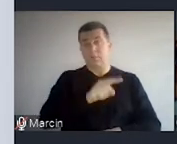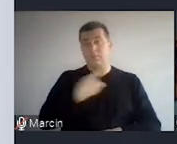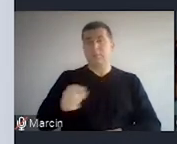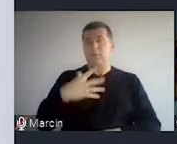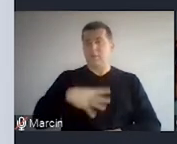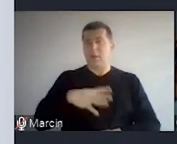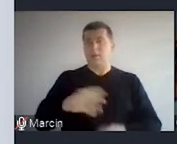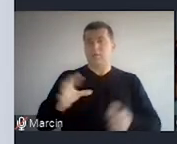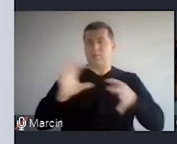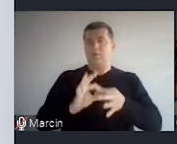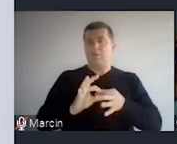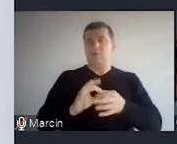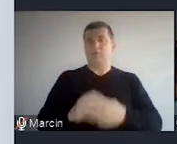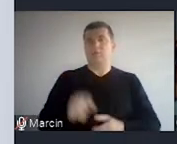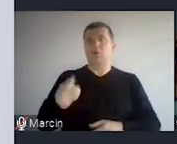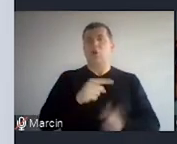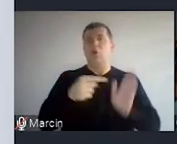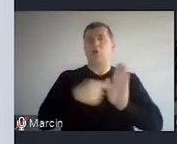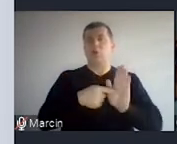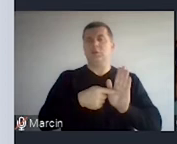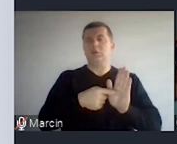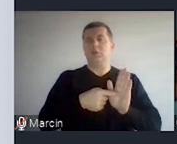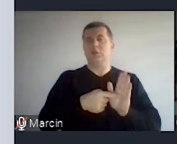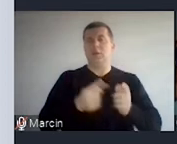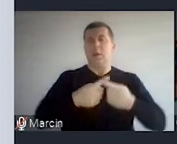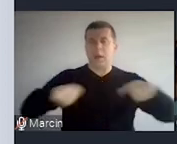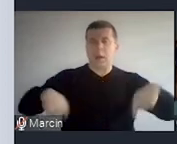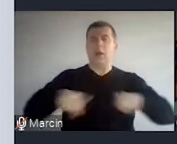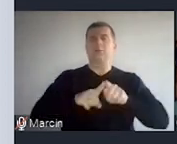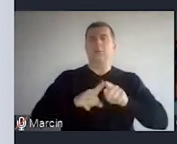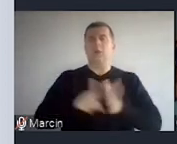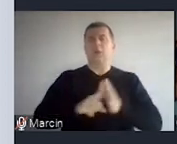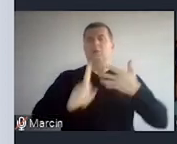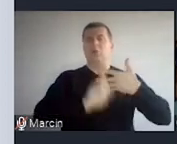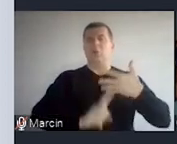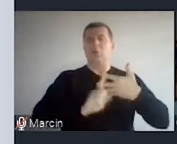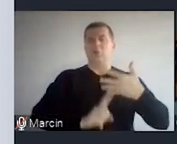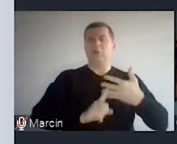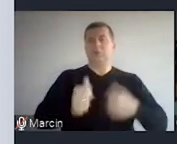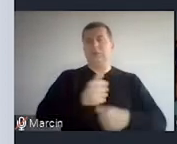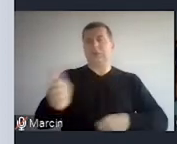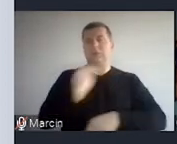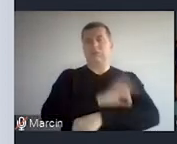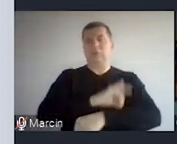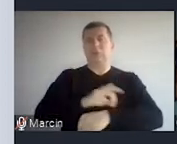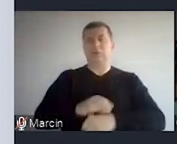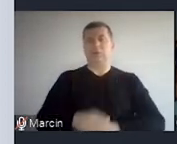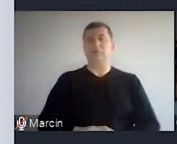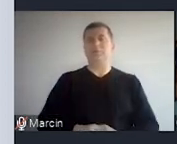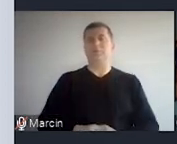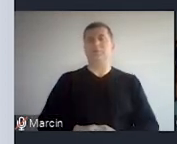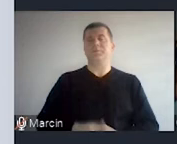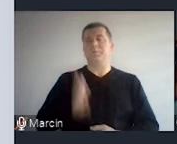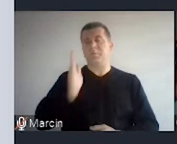najbardziej warto powiązać, bo dotyczą one zarówno realizacji, jak i rozliczania samego projektu. W związku z tym